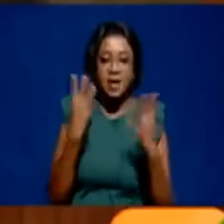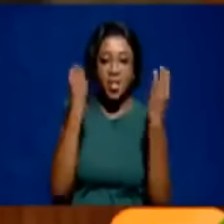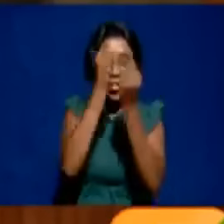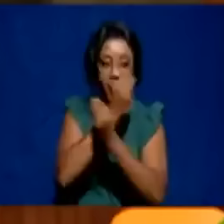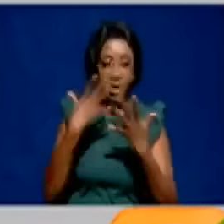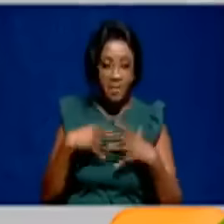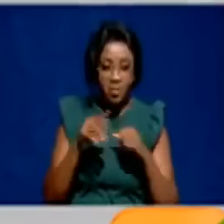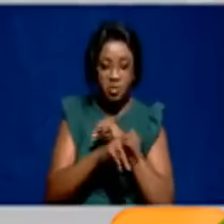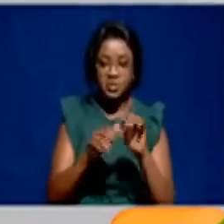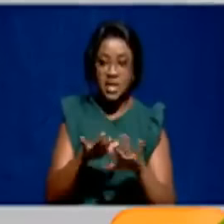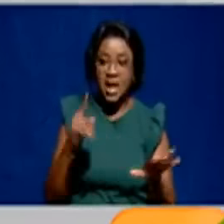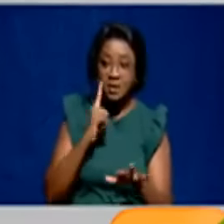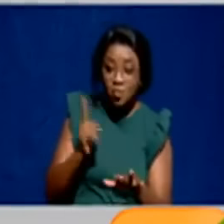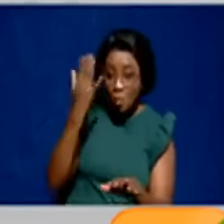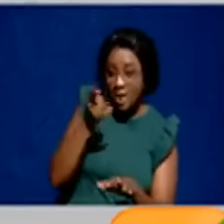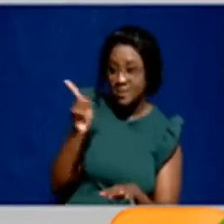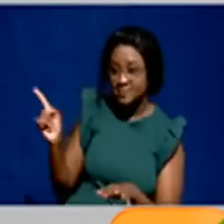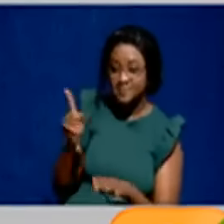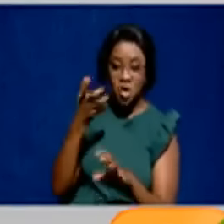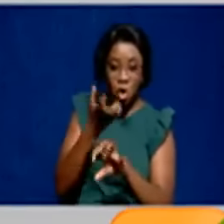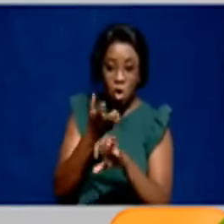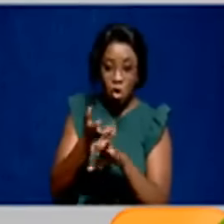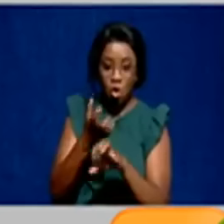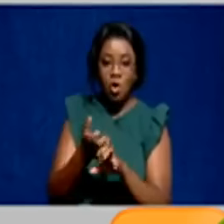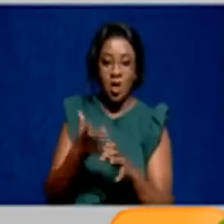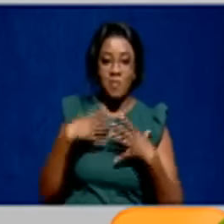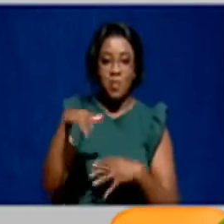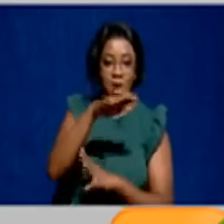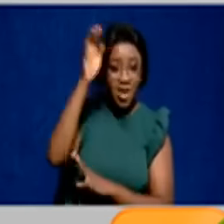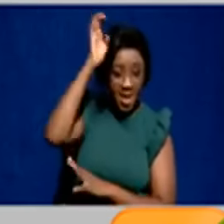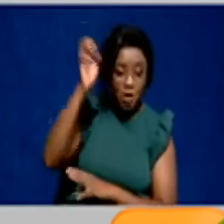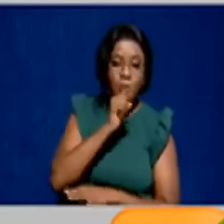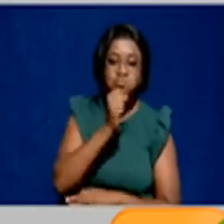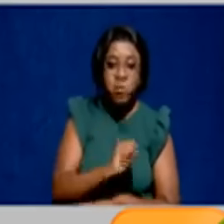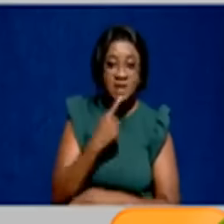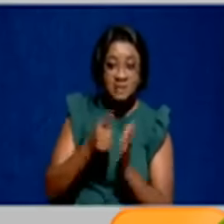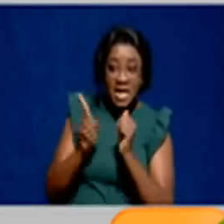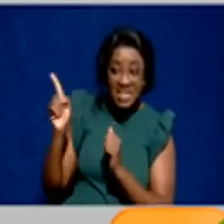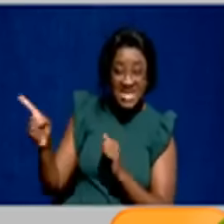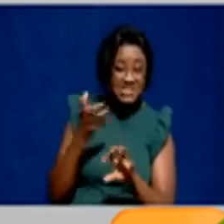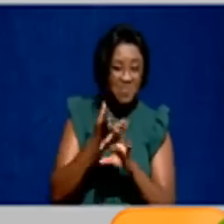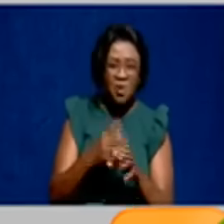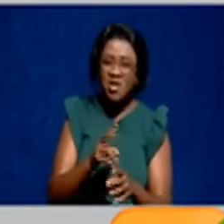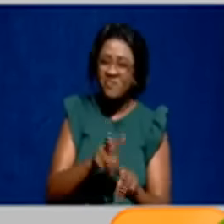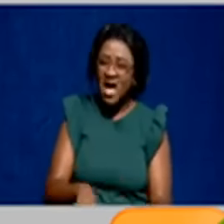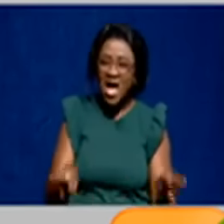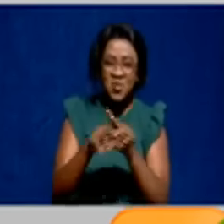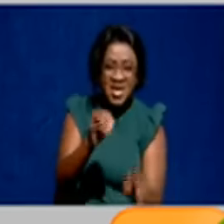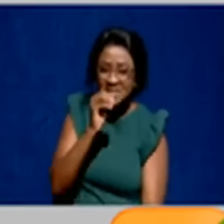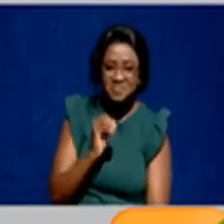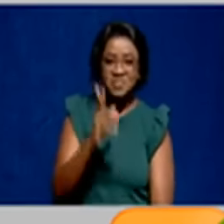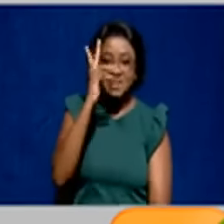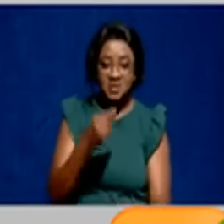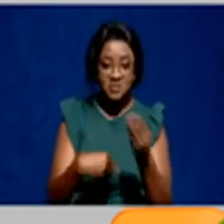mmoja. Jiwe hili ndilo linalotumika kuwapumbaza wazee mjini Eldoret kuwa ni jiwe lenye bei ghali mno na linauzwa kwa